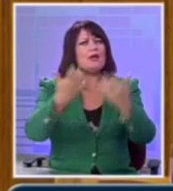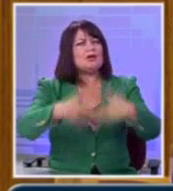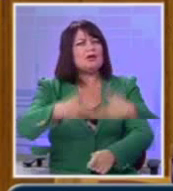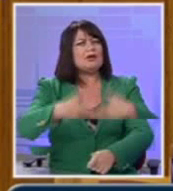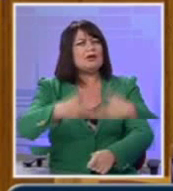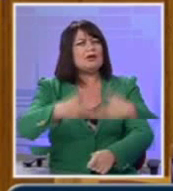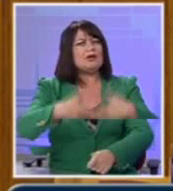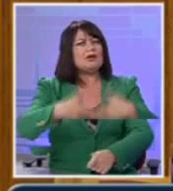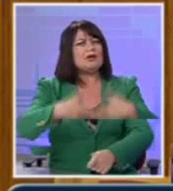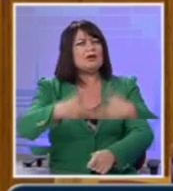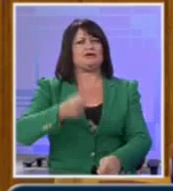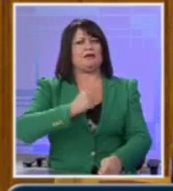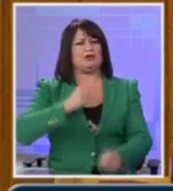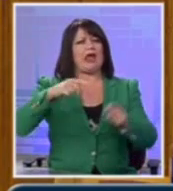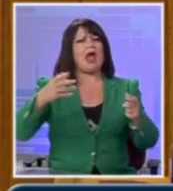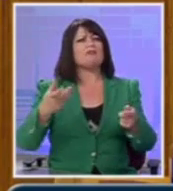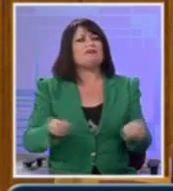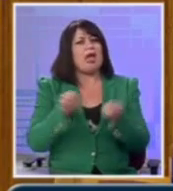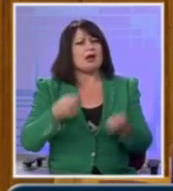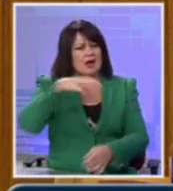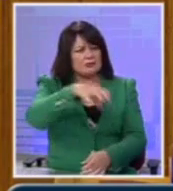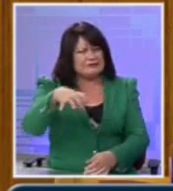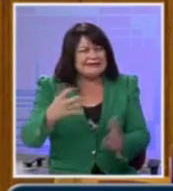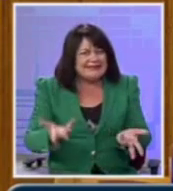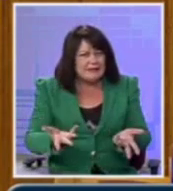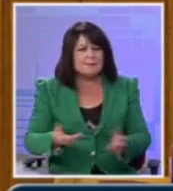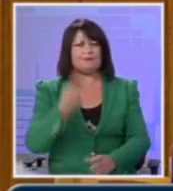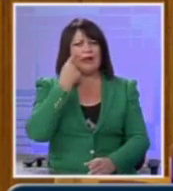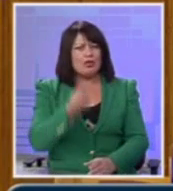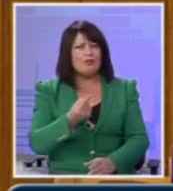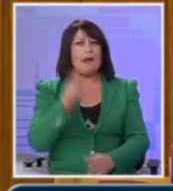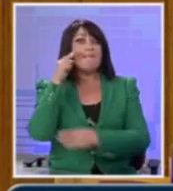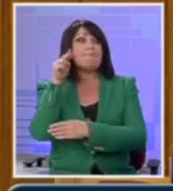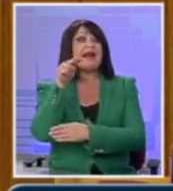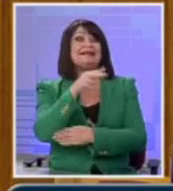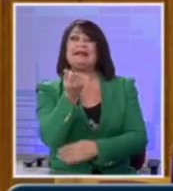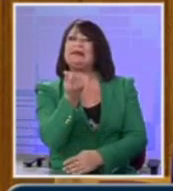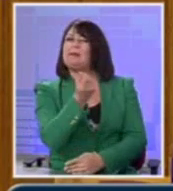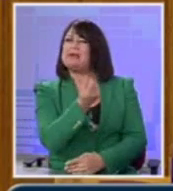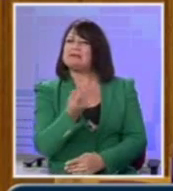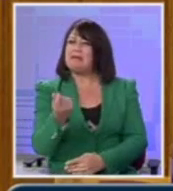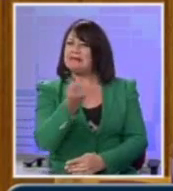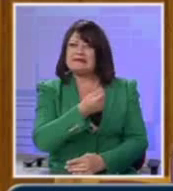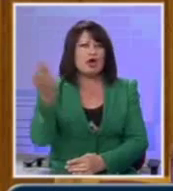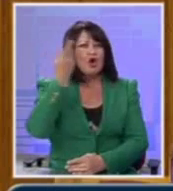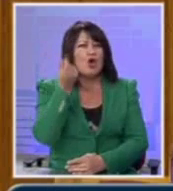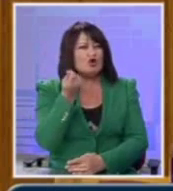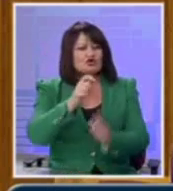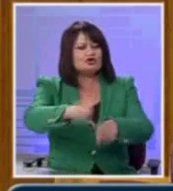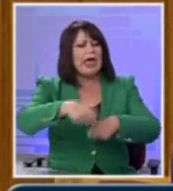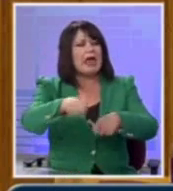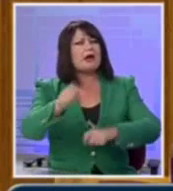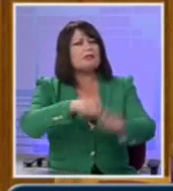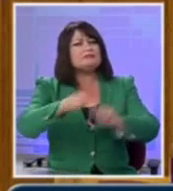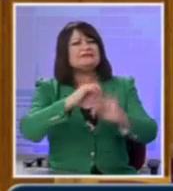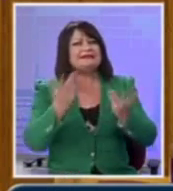συντήρησης δημόσιων και ιδιωτικών έργων, νομοθετούμε και υλοποιούμε παρατηρητήριο τιμών και παρακολούθηση του κόστου των έργων,